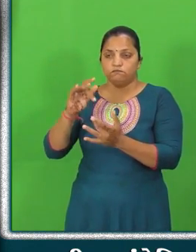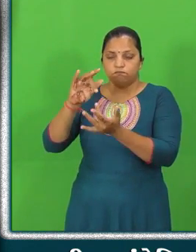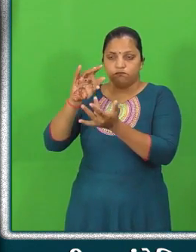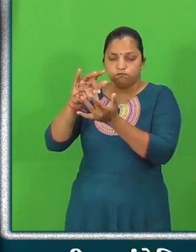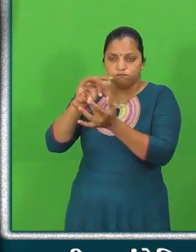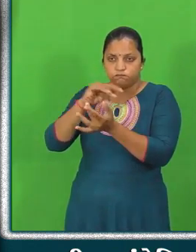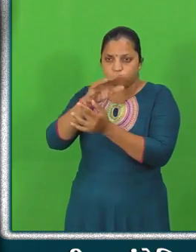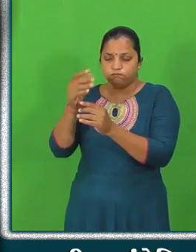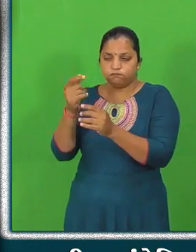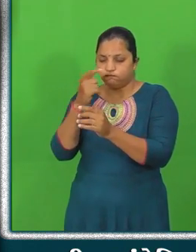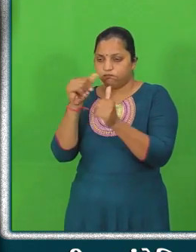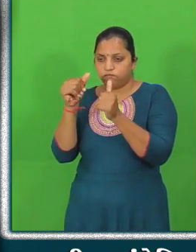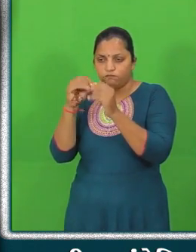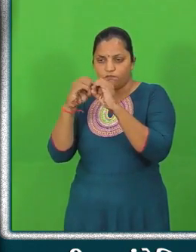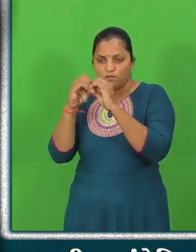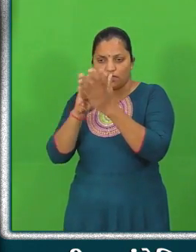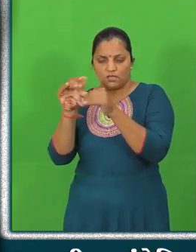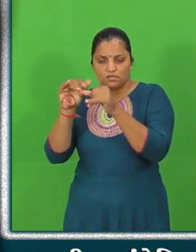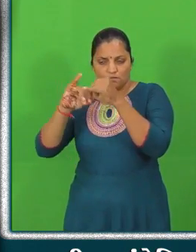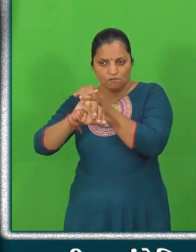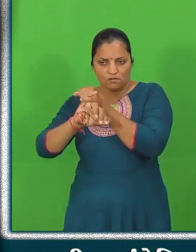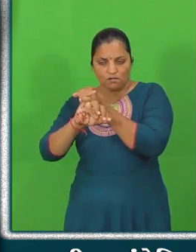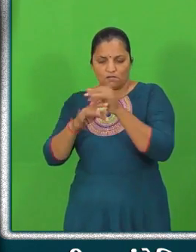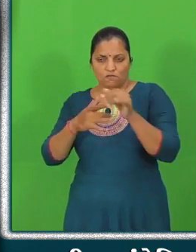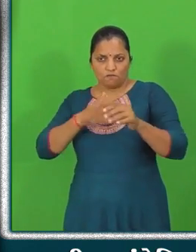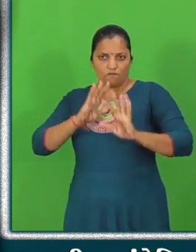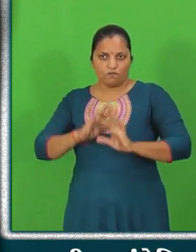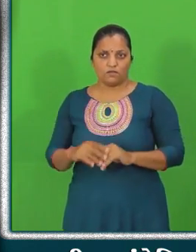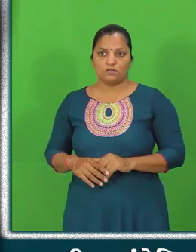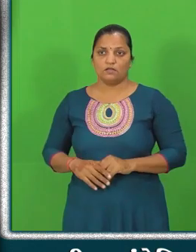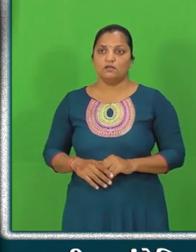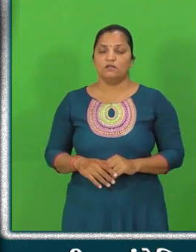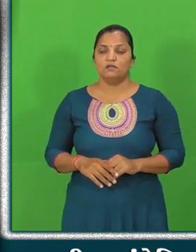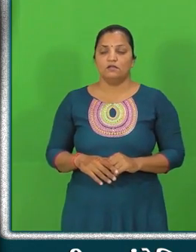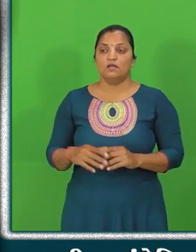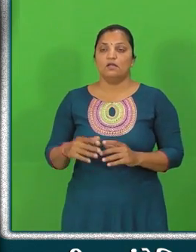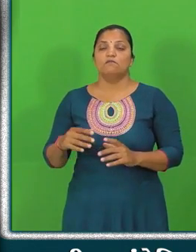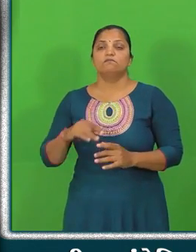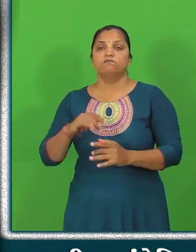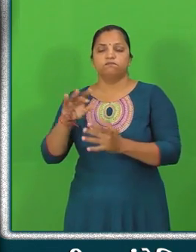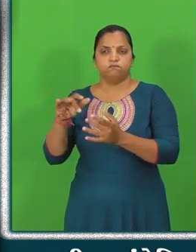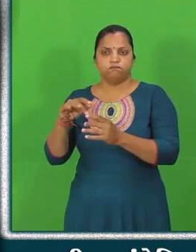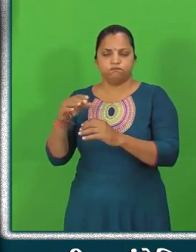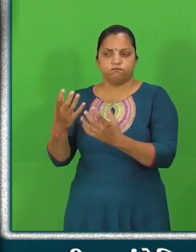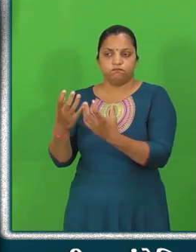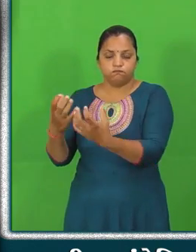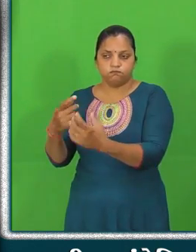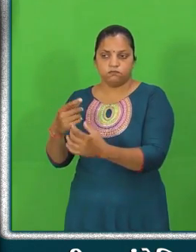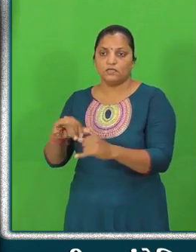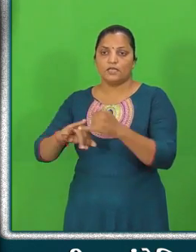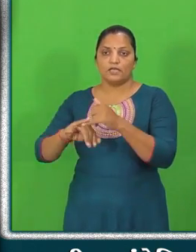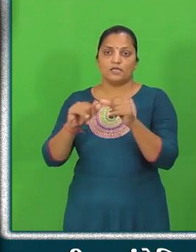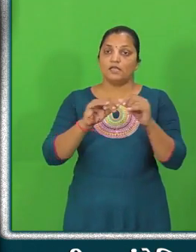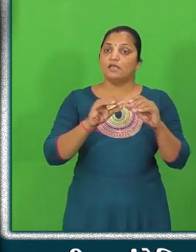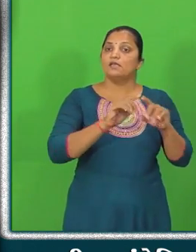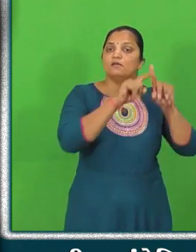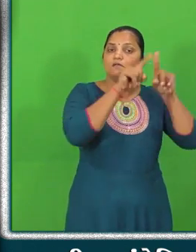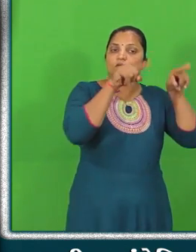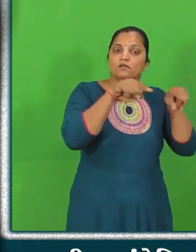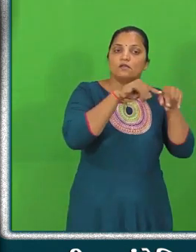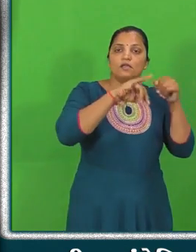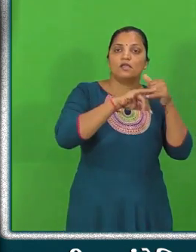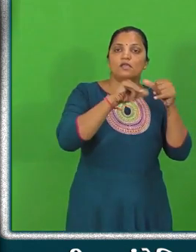ભેગા થતા હોય એવો મને ભાસ થાય છે, એ જગ્યાએ આપણને વસ્તુનું પ્રતિબિંબ મળશે। આપણે સમતલ અરીસામાં પણ આવું થાય